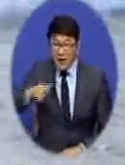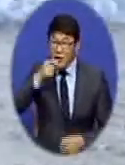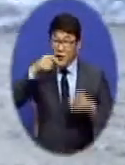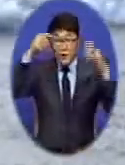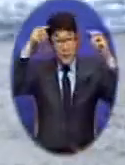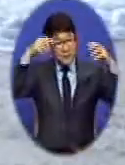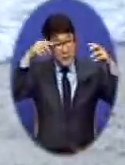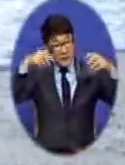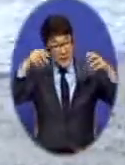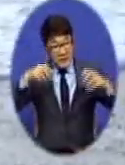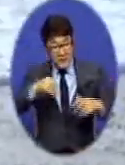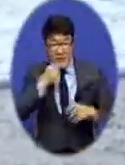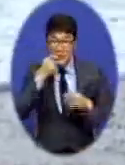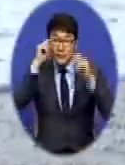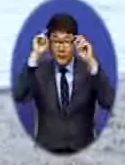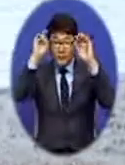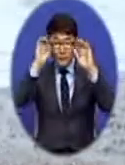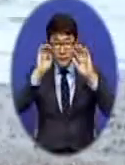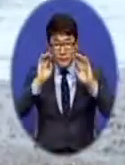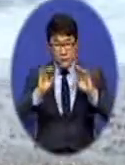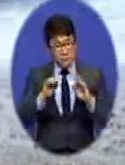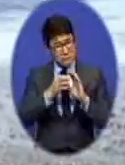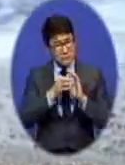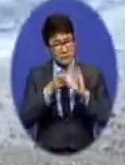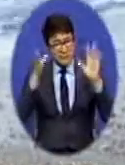비가 오나 눈이 오나